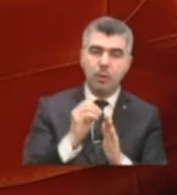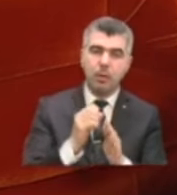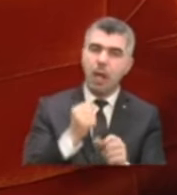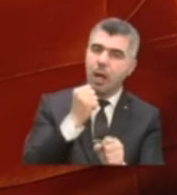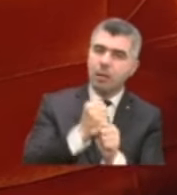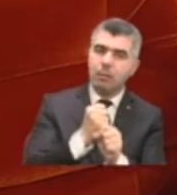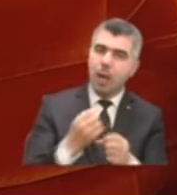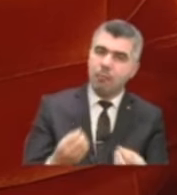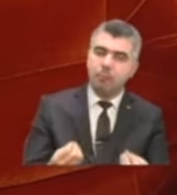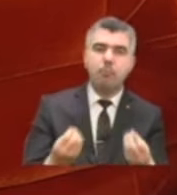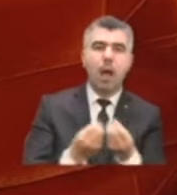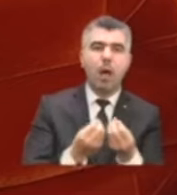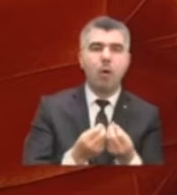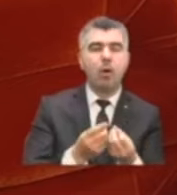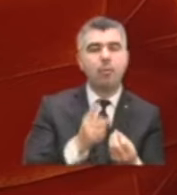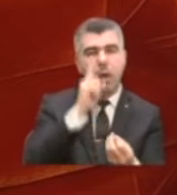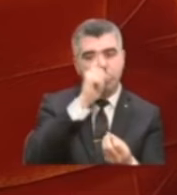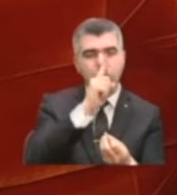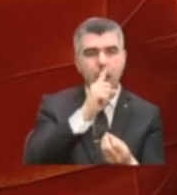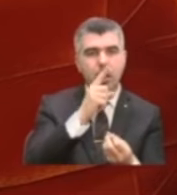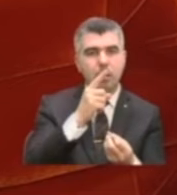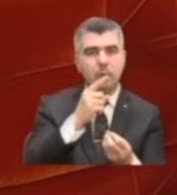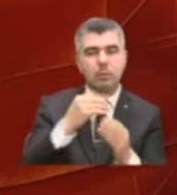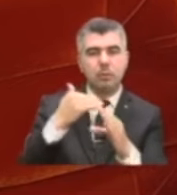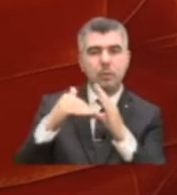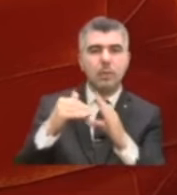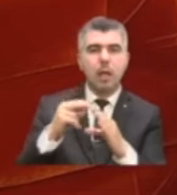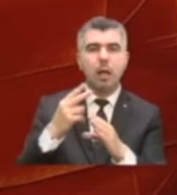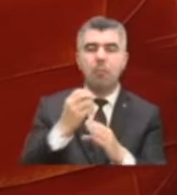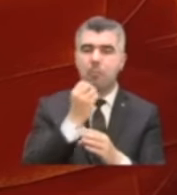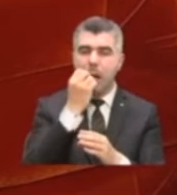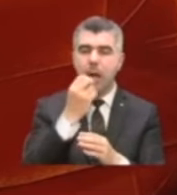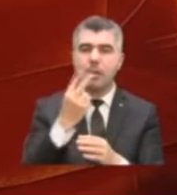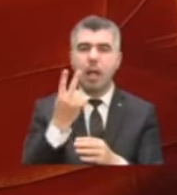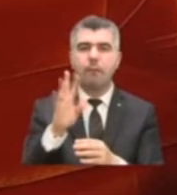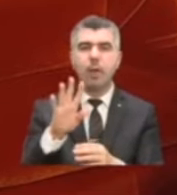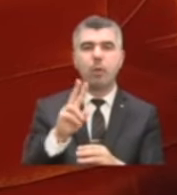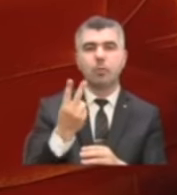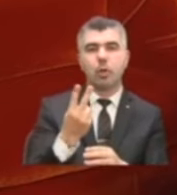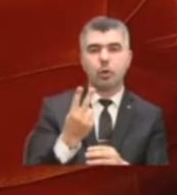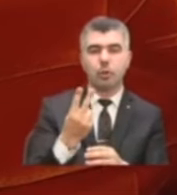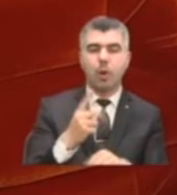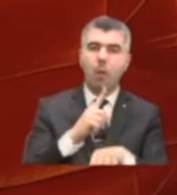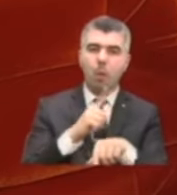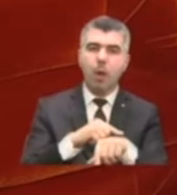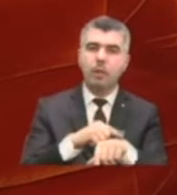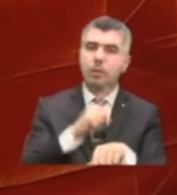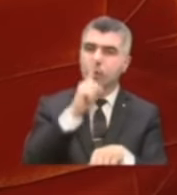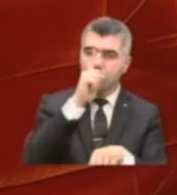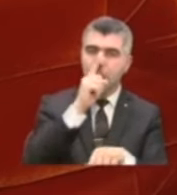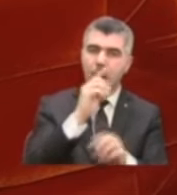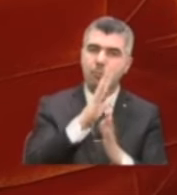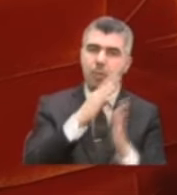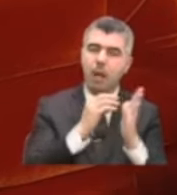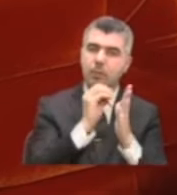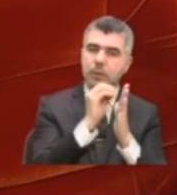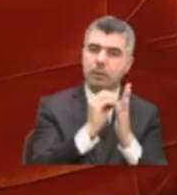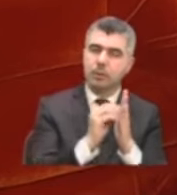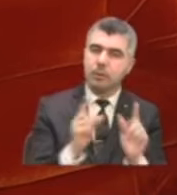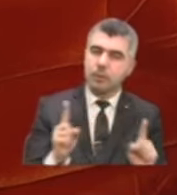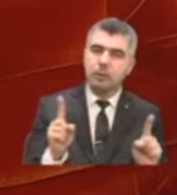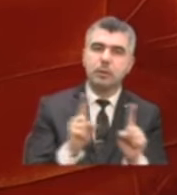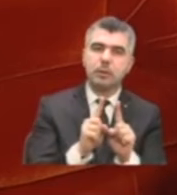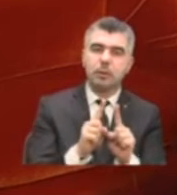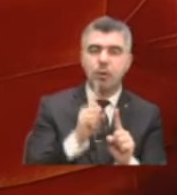نشتغلوا عليه مازال كاملين باش يتقدم في مارس 2025. يعني عندنا الوقت ورحنا مبرمجين باش نلتقوا بكم